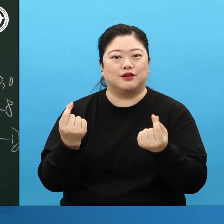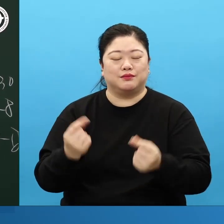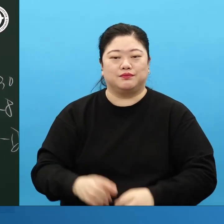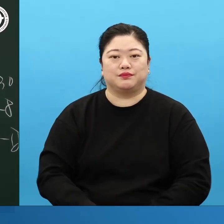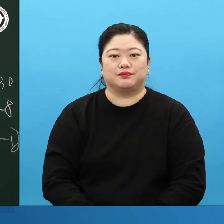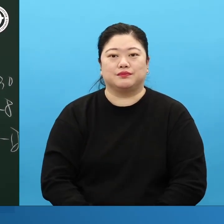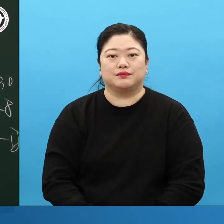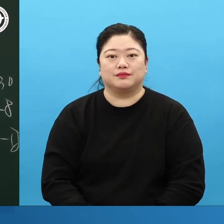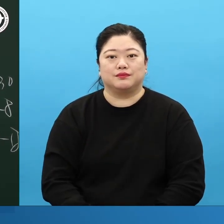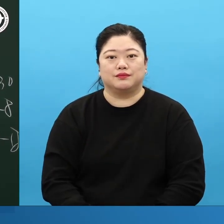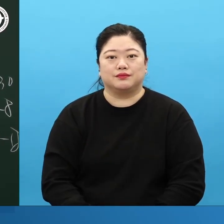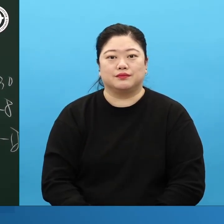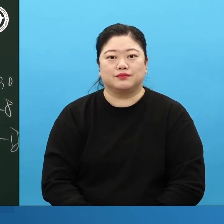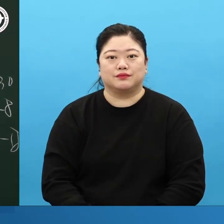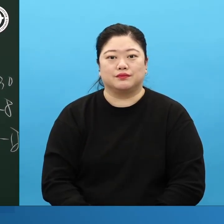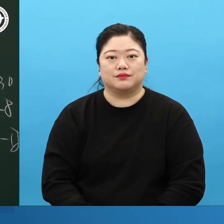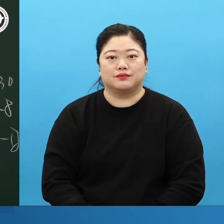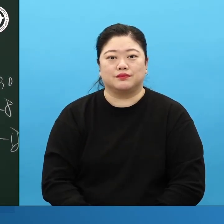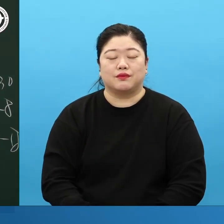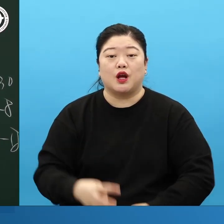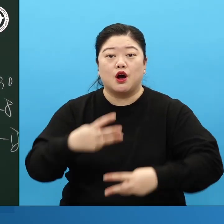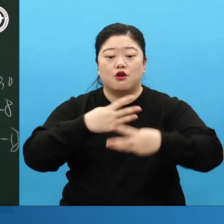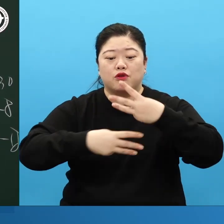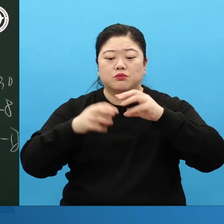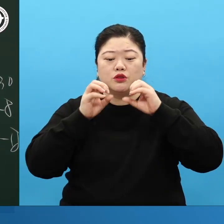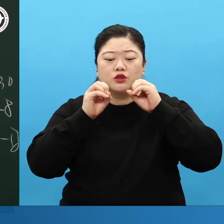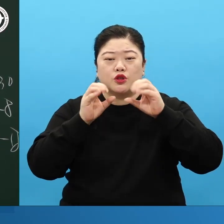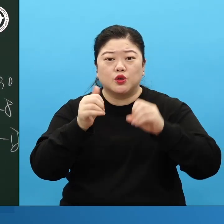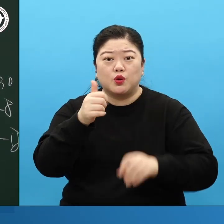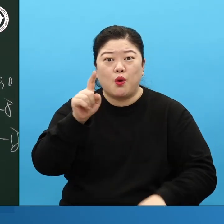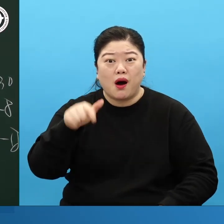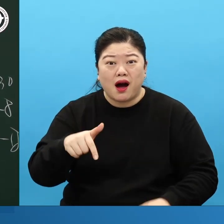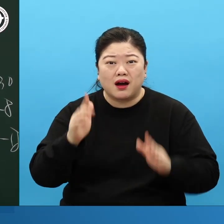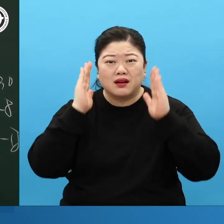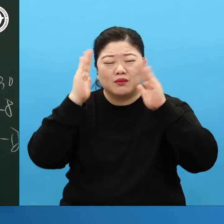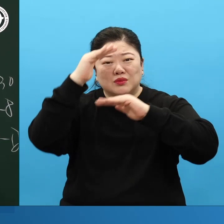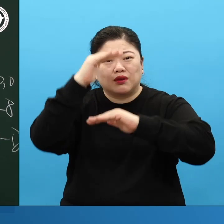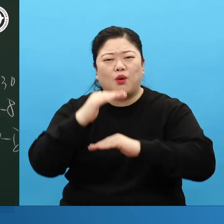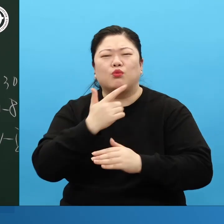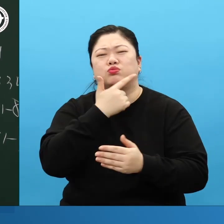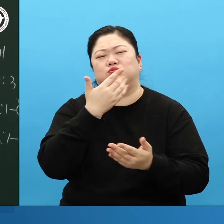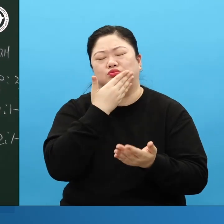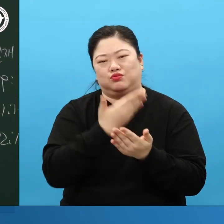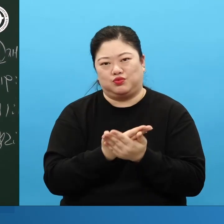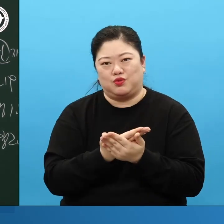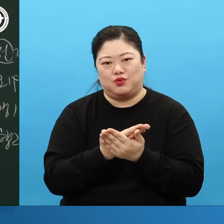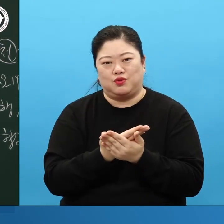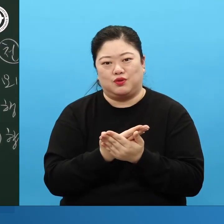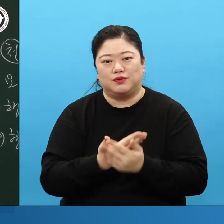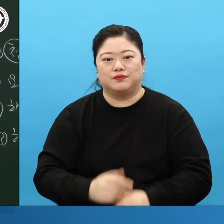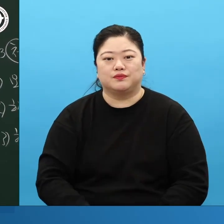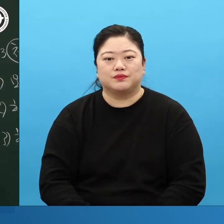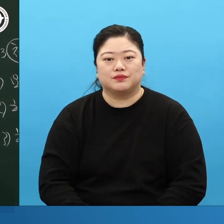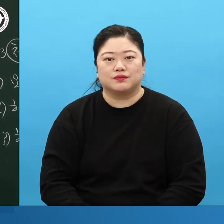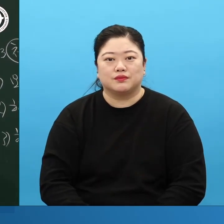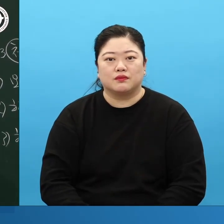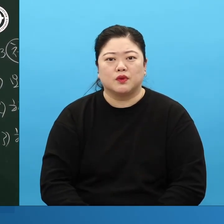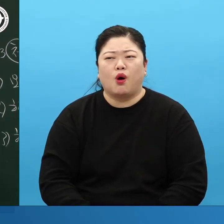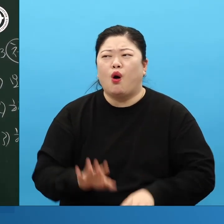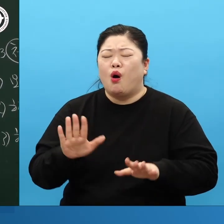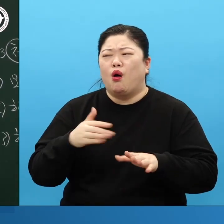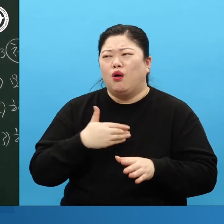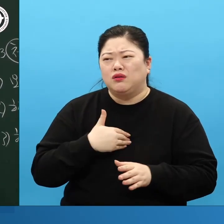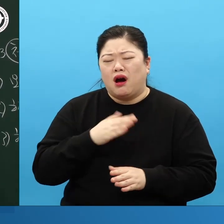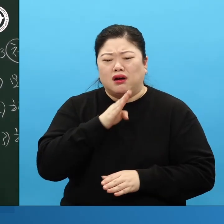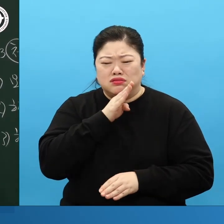중요합니다. 렘너들 붙잡고 여러분 한 번만 들어도 돼요. El estudio de los remanentes es muy importante. Remanentes, 지금은 escúchenlo una 실천 vez. 이런 거 못합니다.